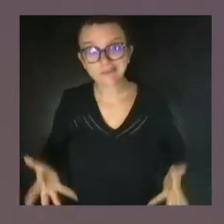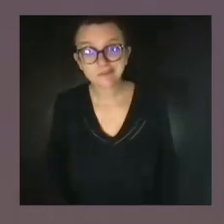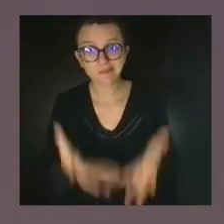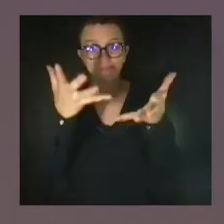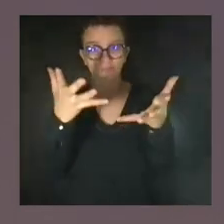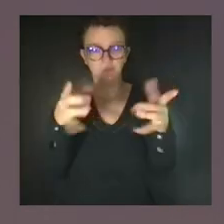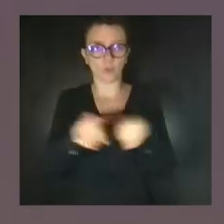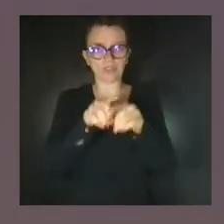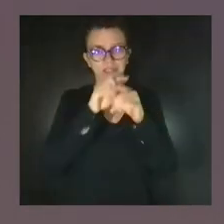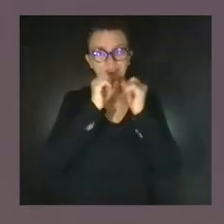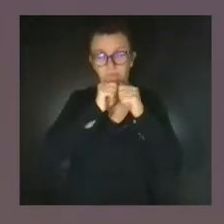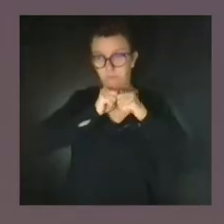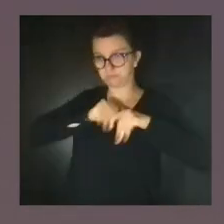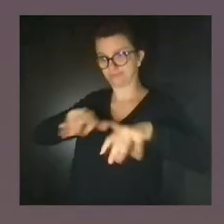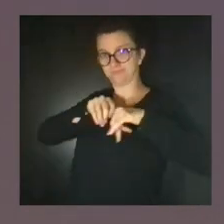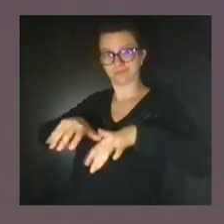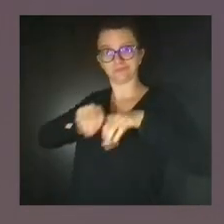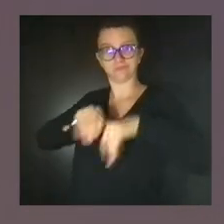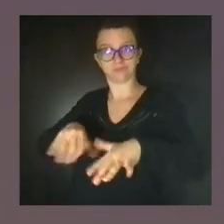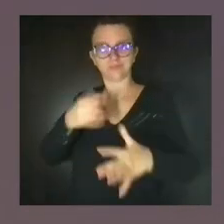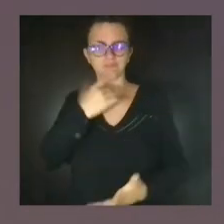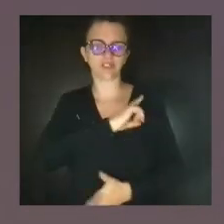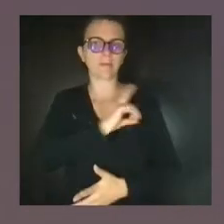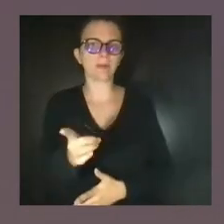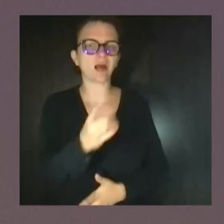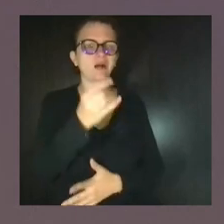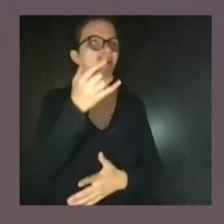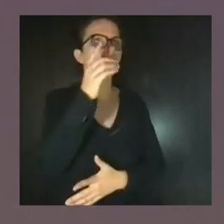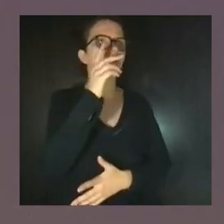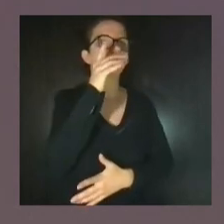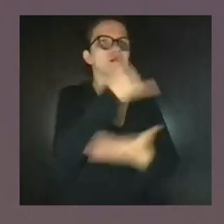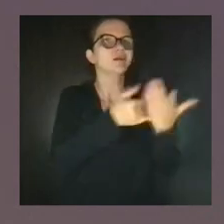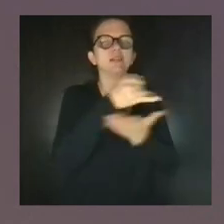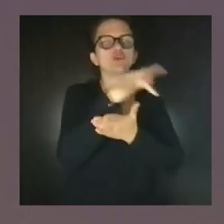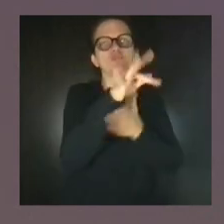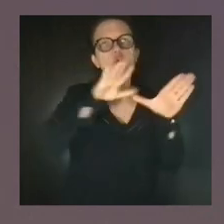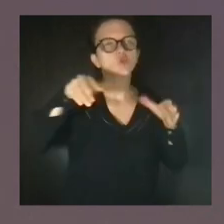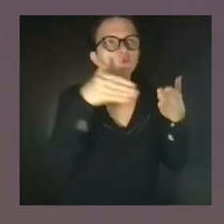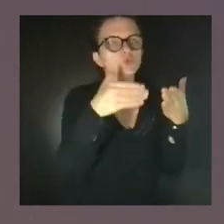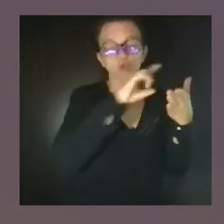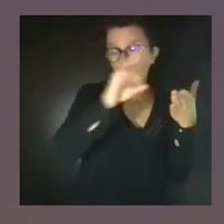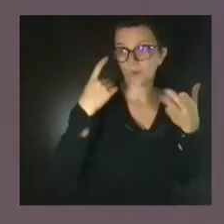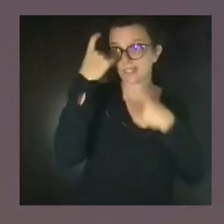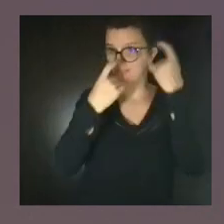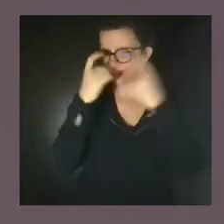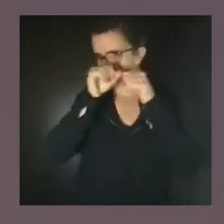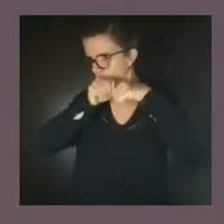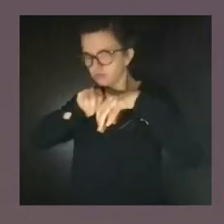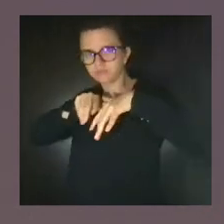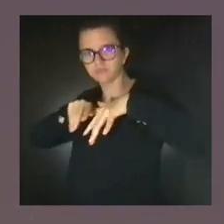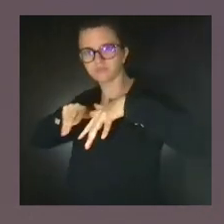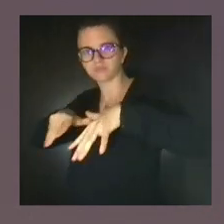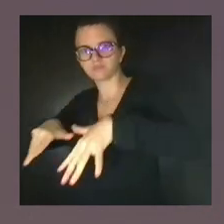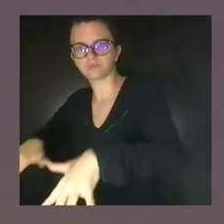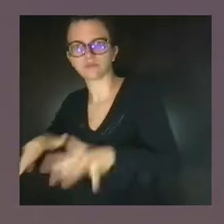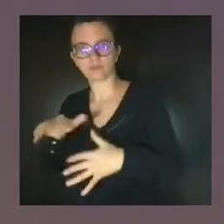d'essaimer. L'objectif non plus n'est pas d'avoir une structure qu'en Ile-de-France qui permette de faire ça. On est en train de réfléchir à un essaimage territorial pour que